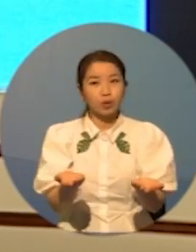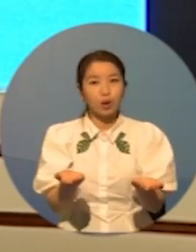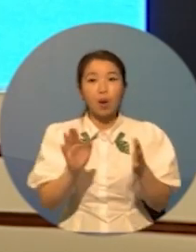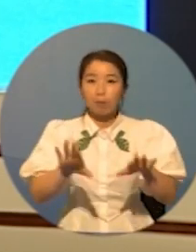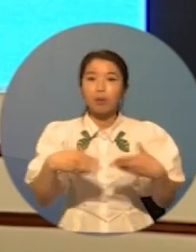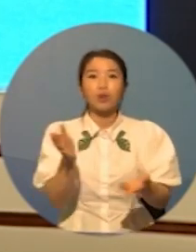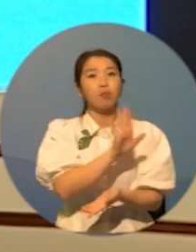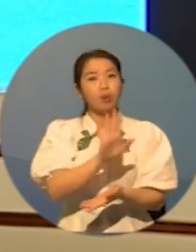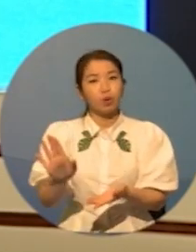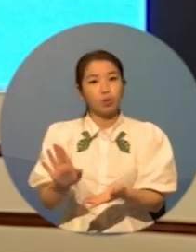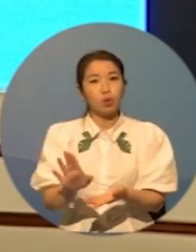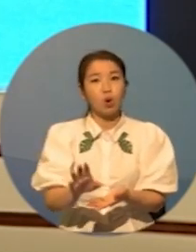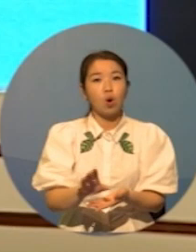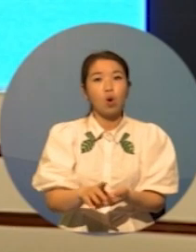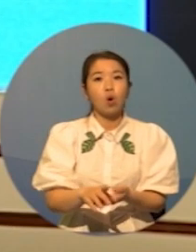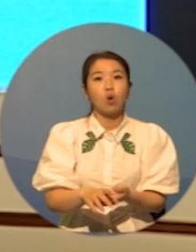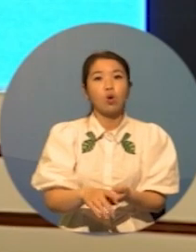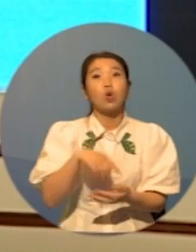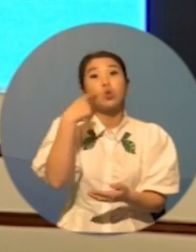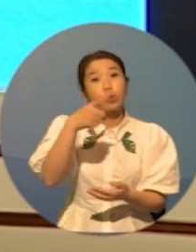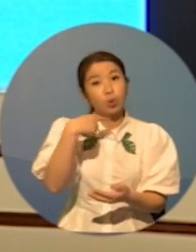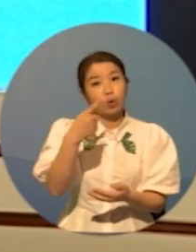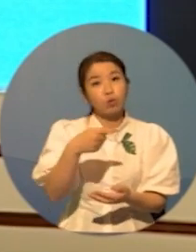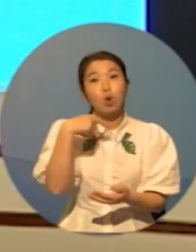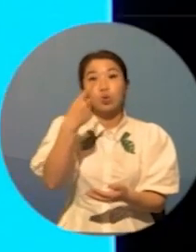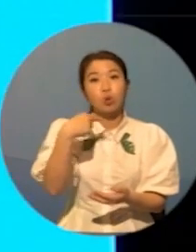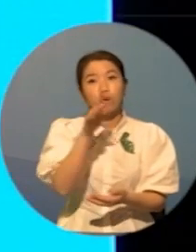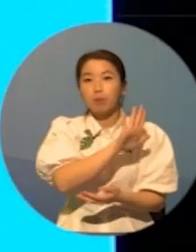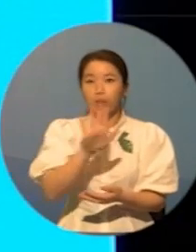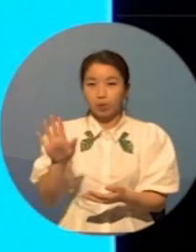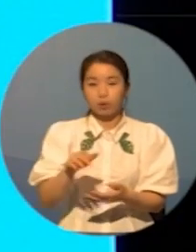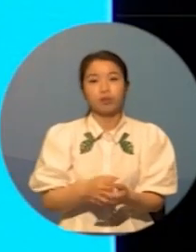бермеу, сөйлеу, сөйлемеу.